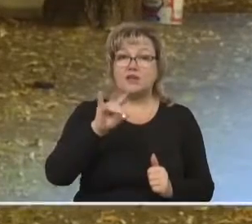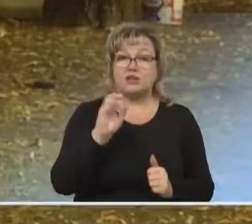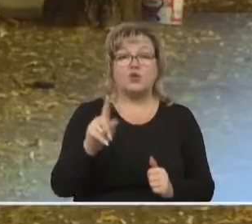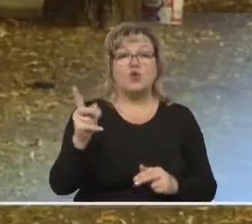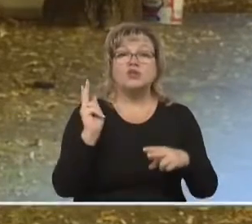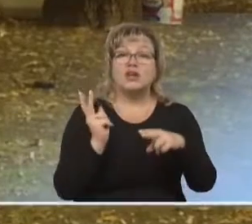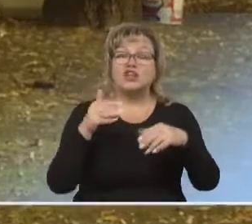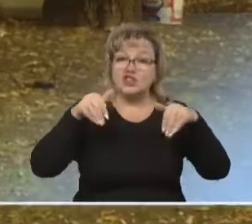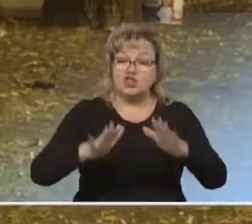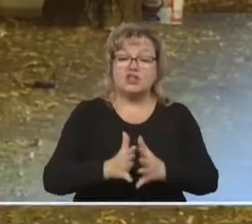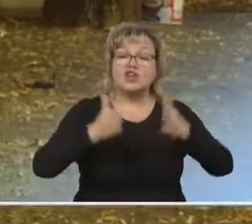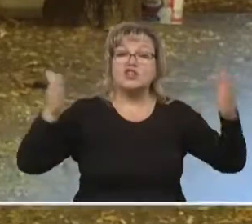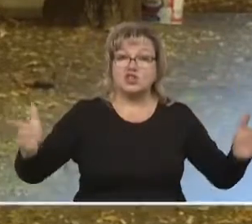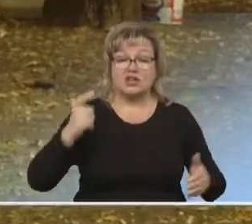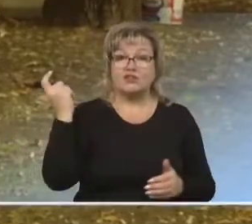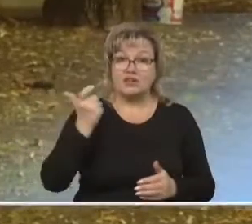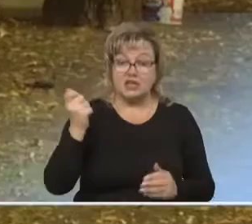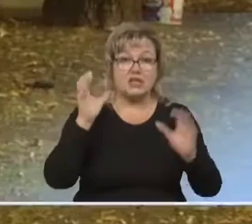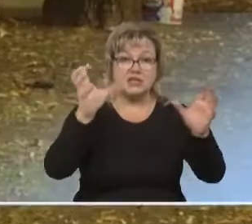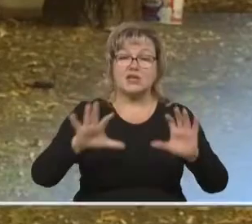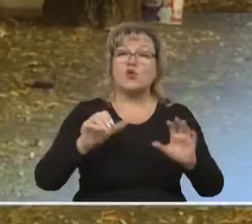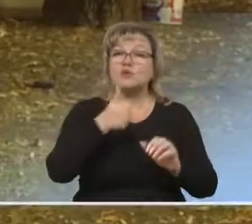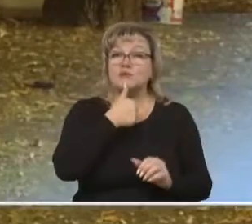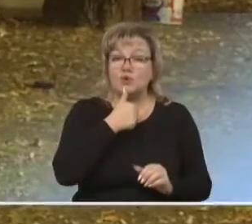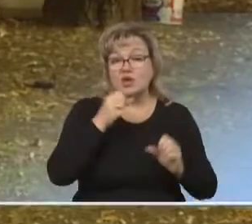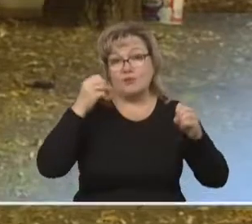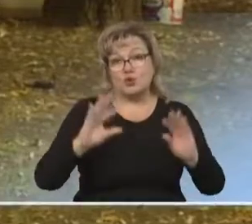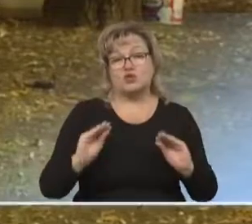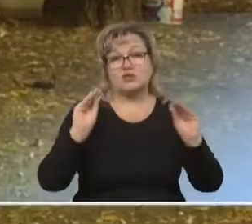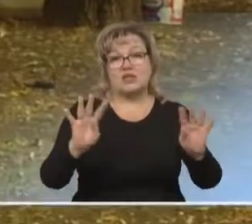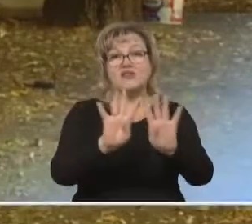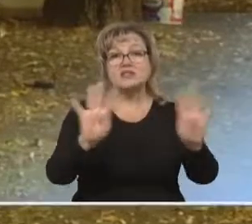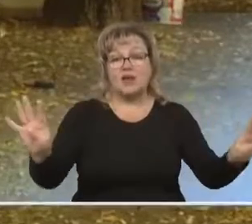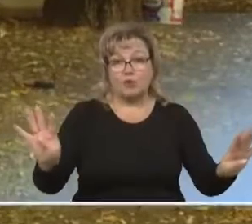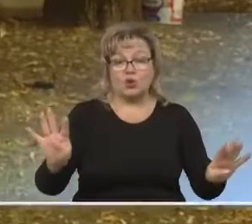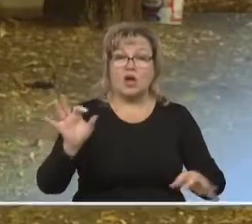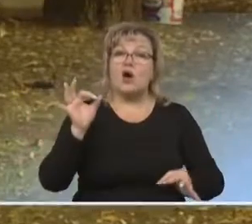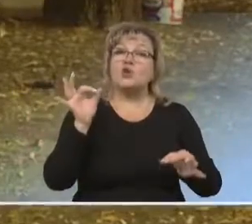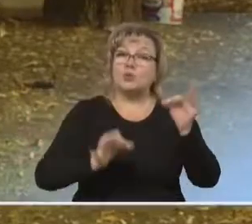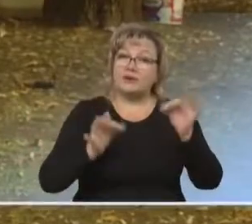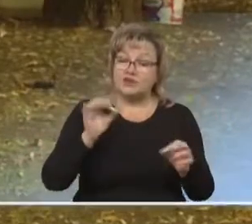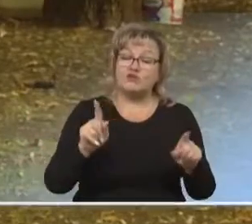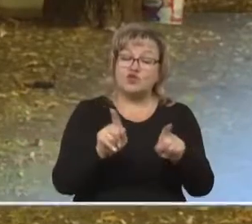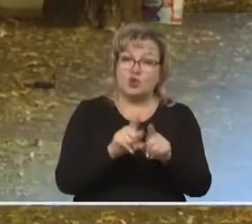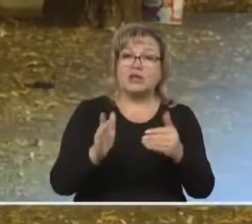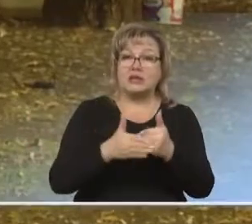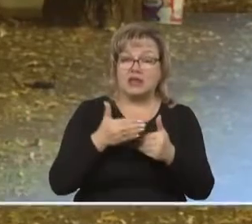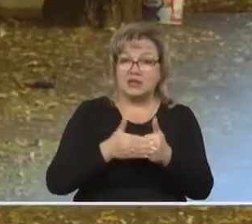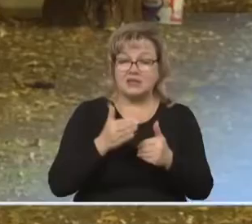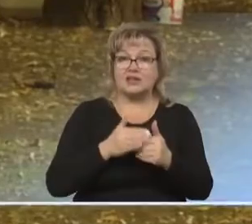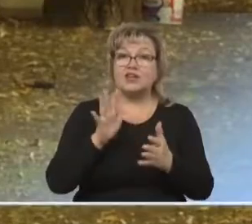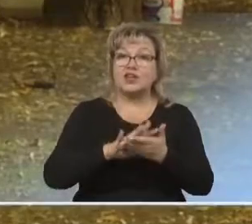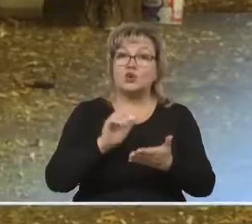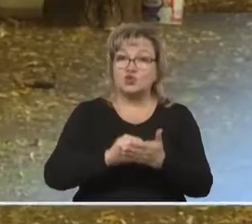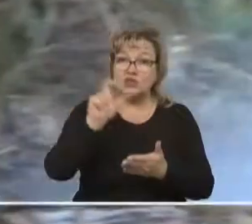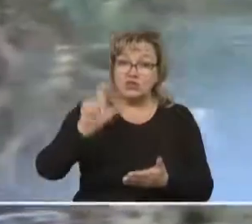решил расширить владение незаконным способом, просто установил забор. Но правосудие все же настигло нарушителя, правда,